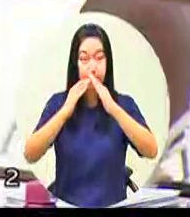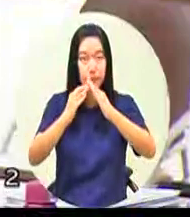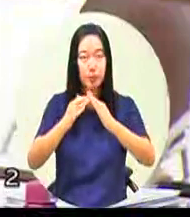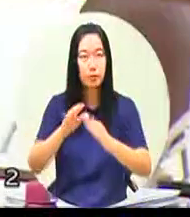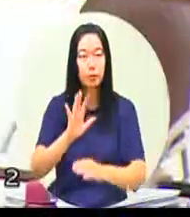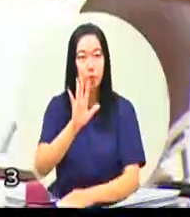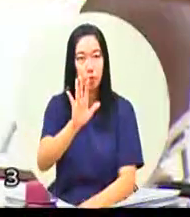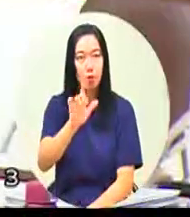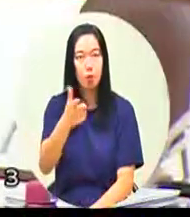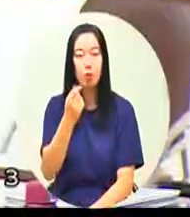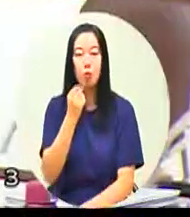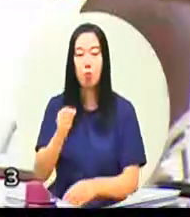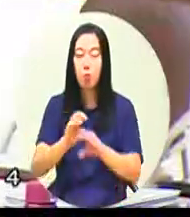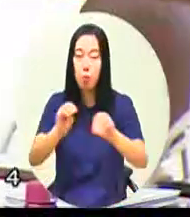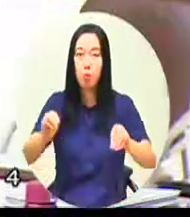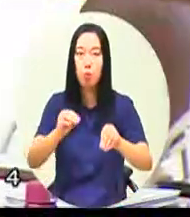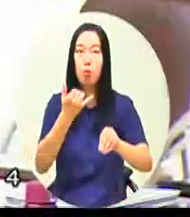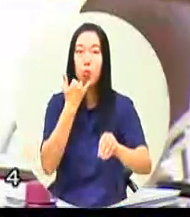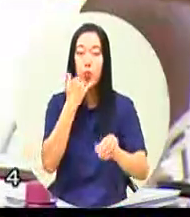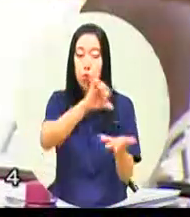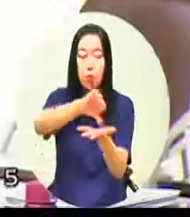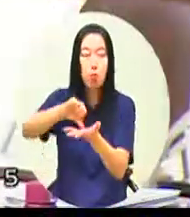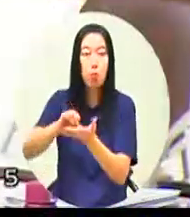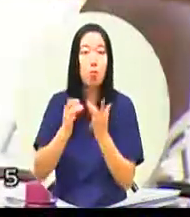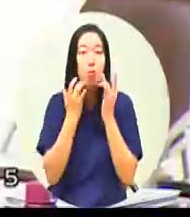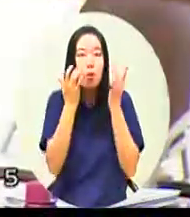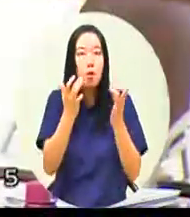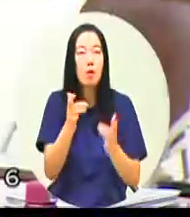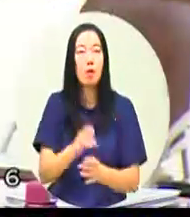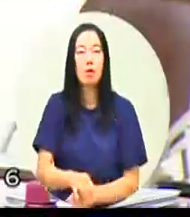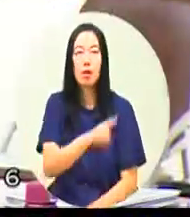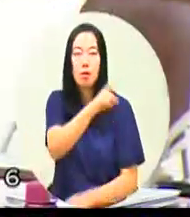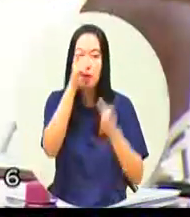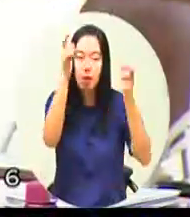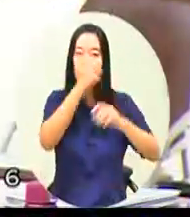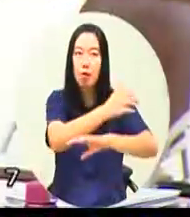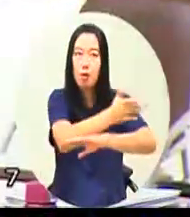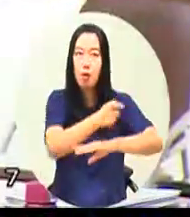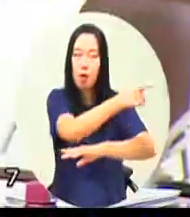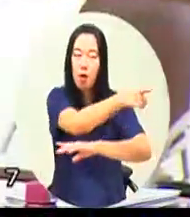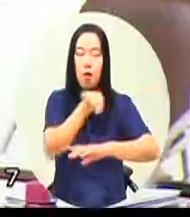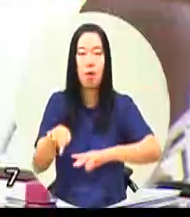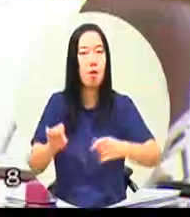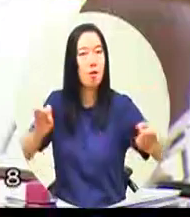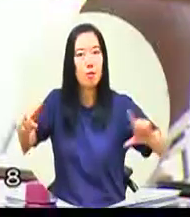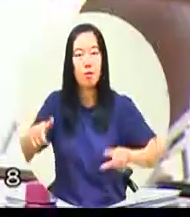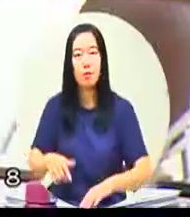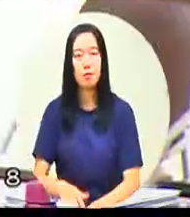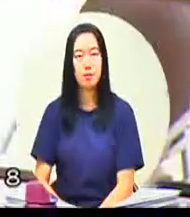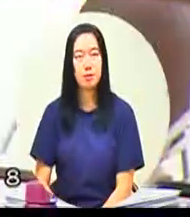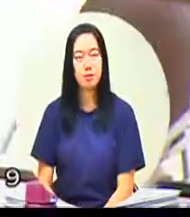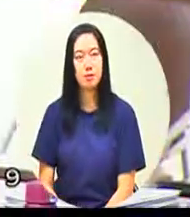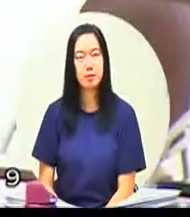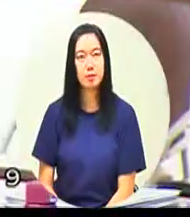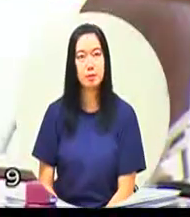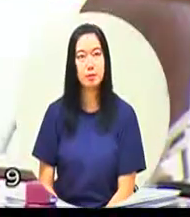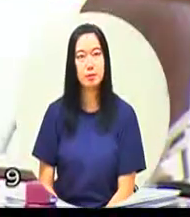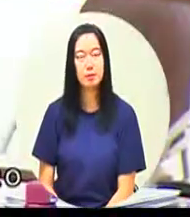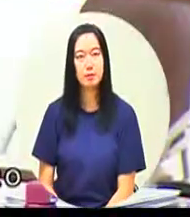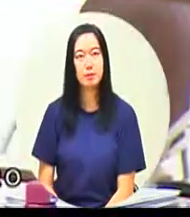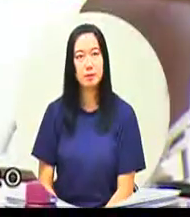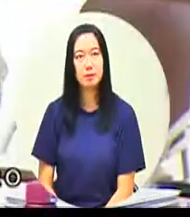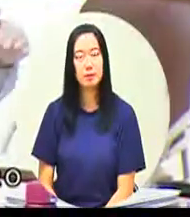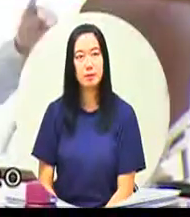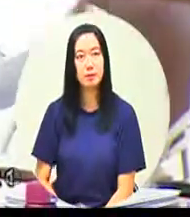一种那个土地当去种菜，哦，当然无像咱那个哦，咱的原县的那个地方那么